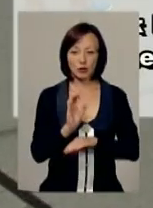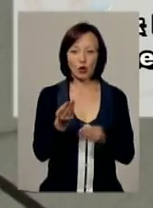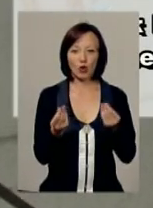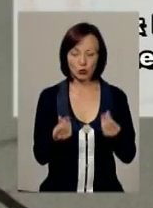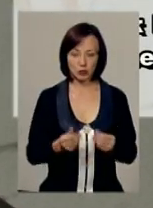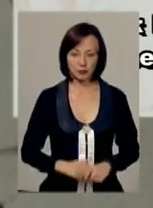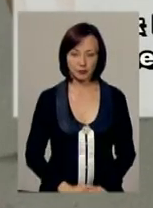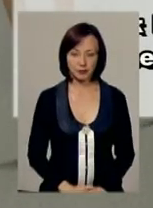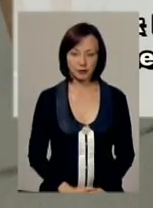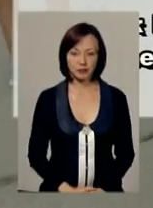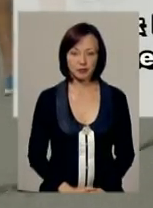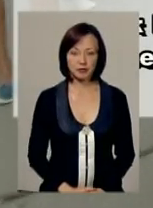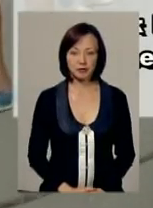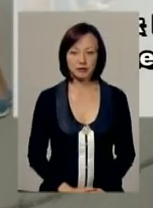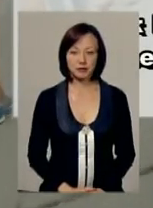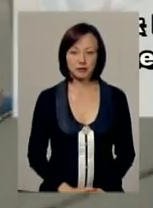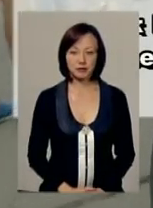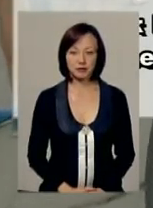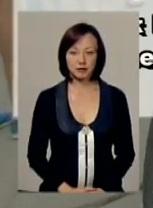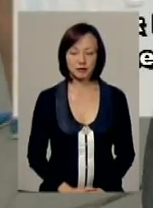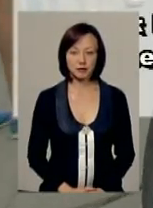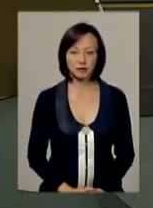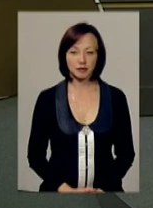рахунок організатора марафону Костянтина Самчука.